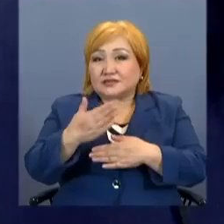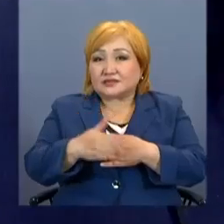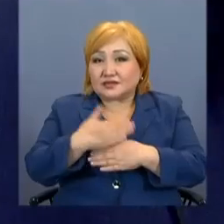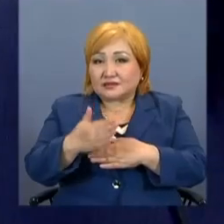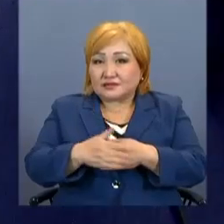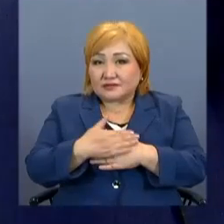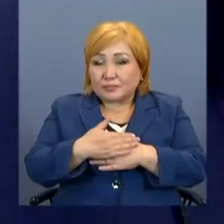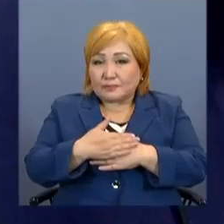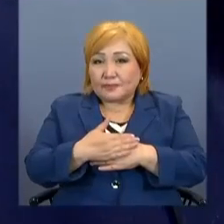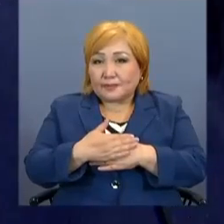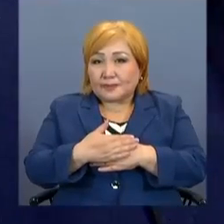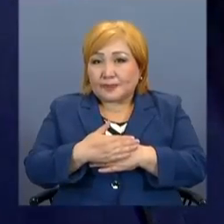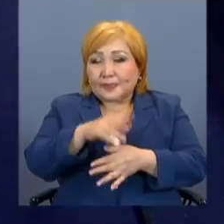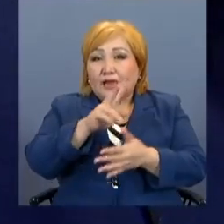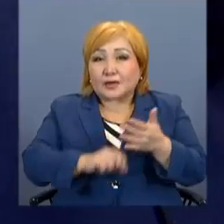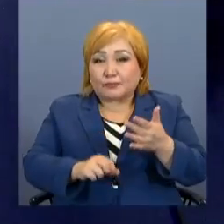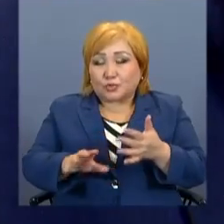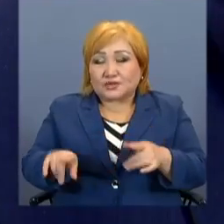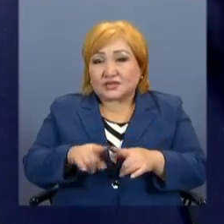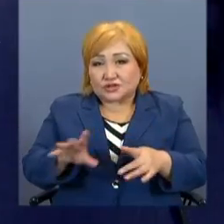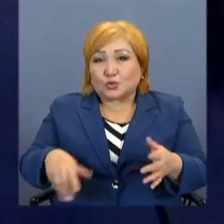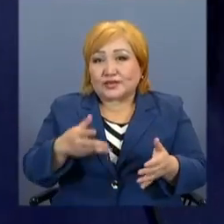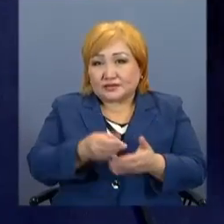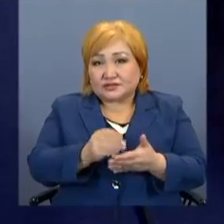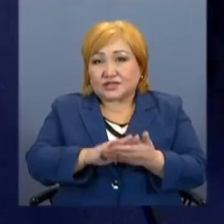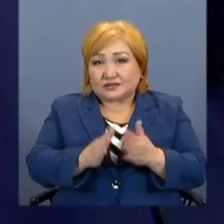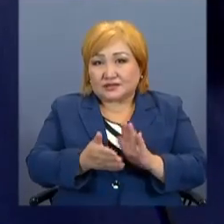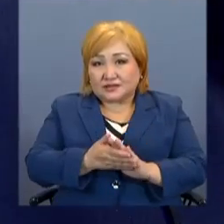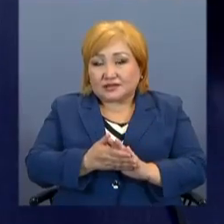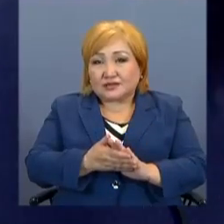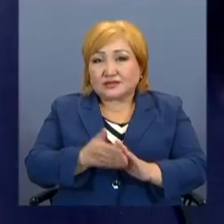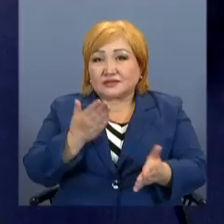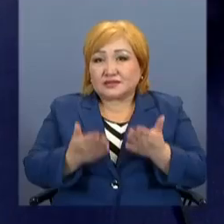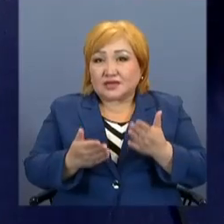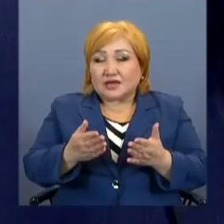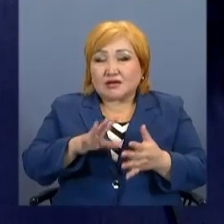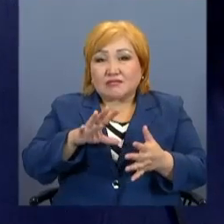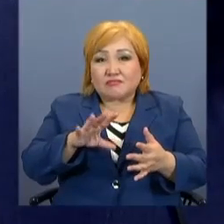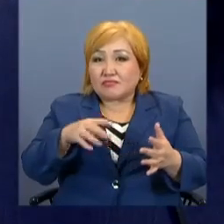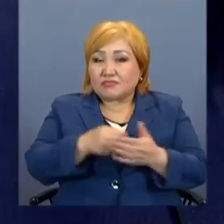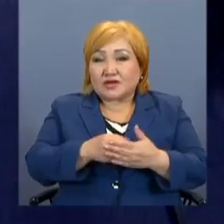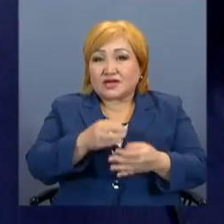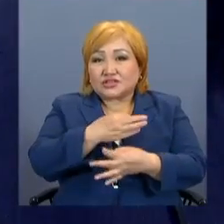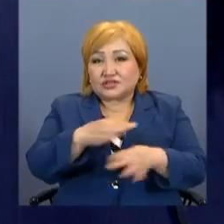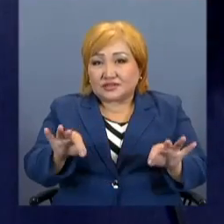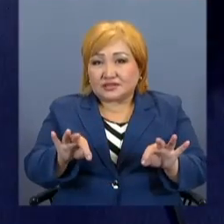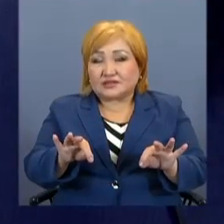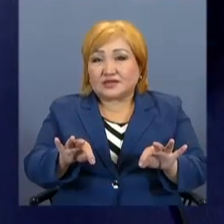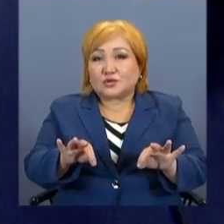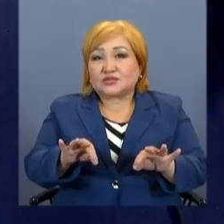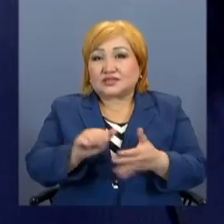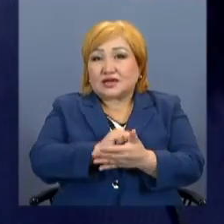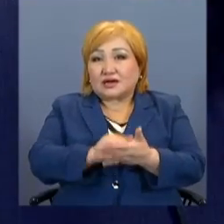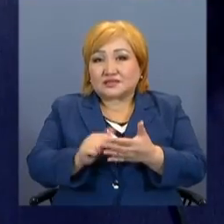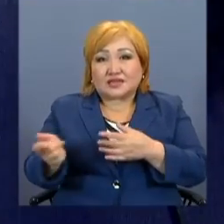несін айыппұлын төлеген жағдайдың өзінде де рұқсат қағаз әкелмегенше шетелдің автобустары өзінің елінен